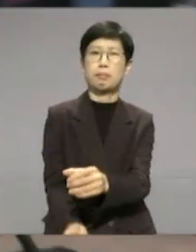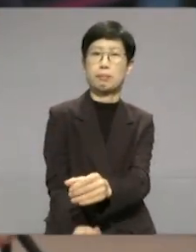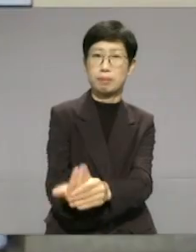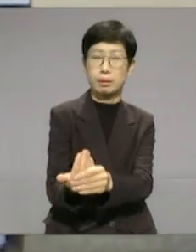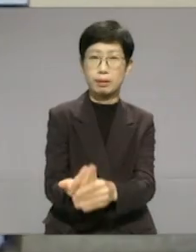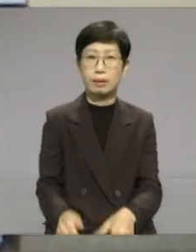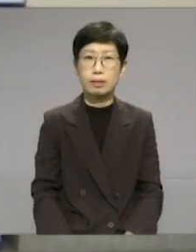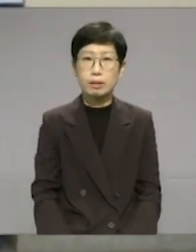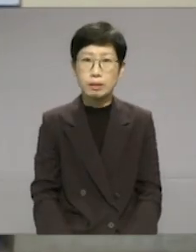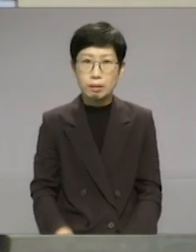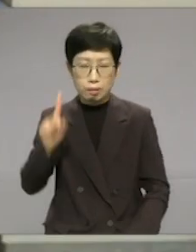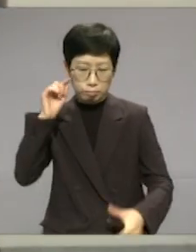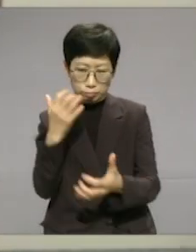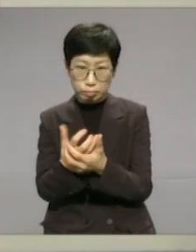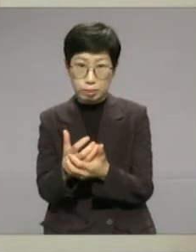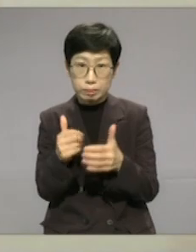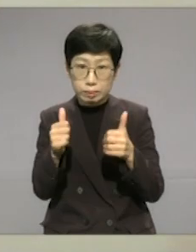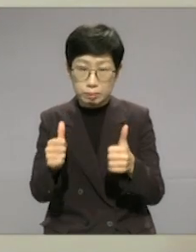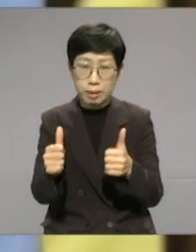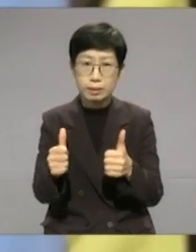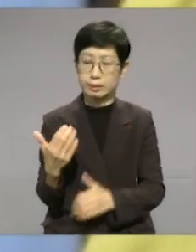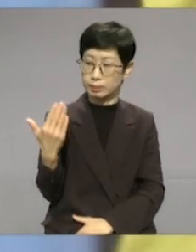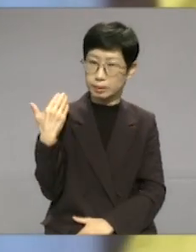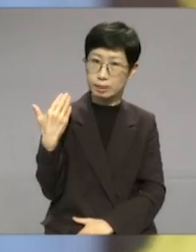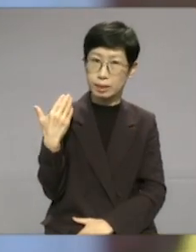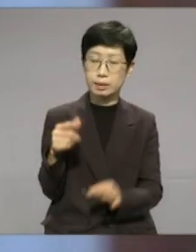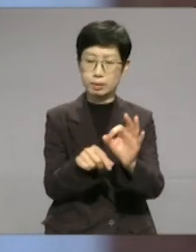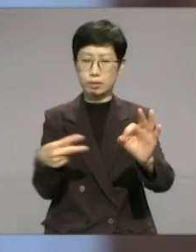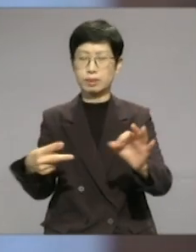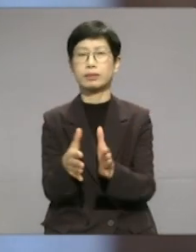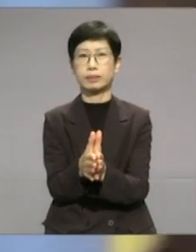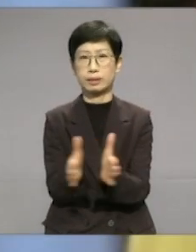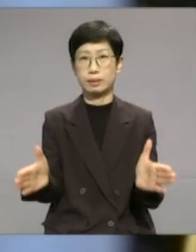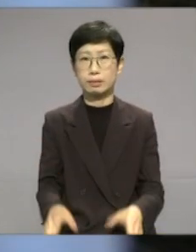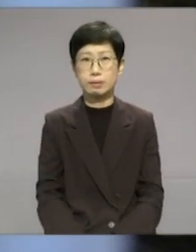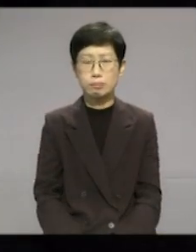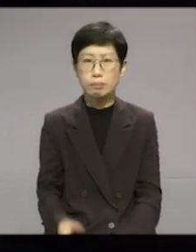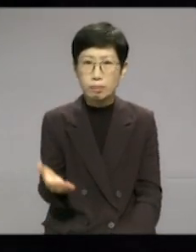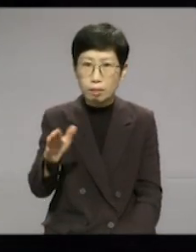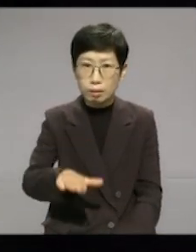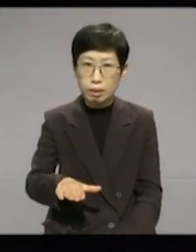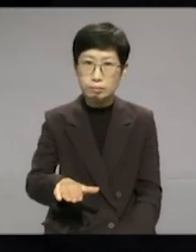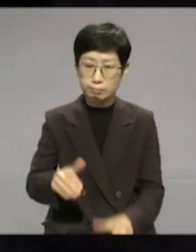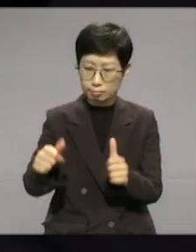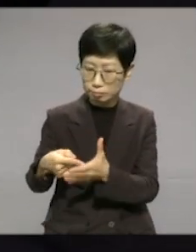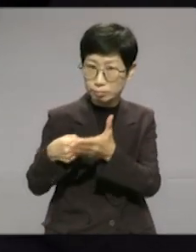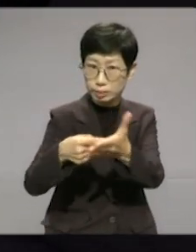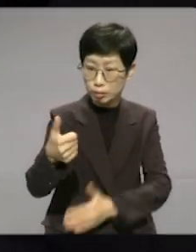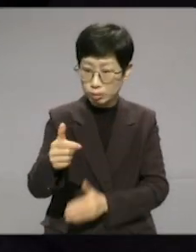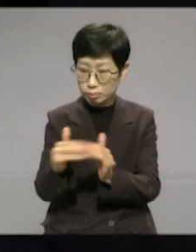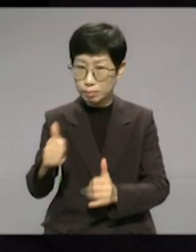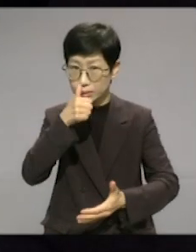사건이 충인 사건의 재판이 지난 2일 시작됐습니다 그런데 기소된 50명의 피고인